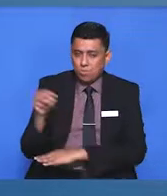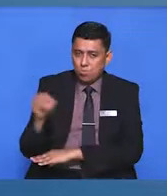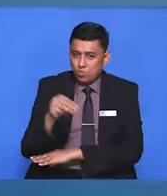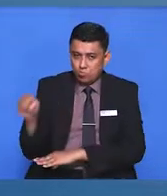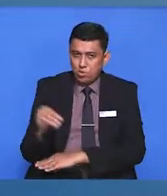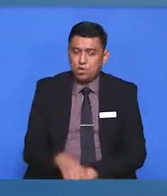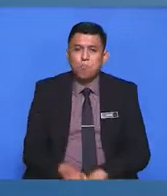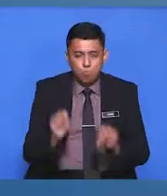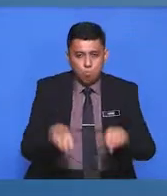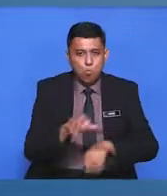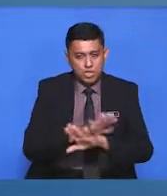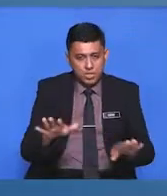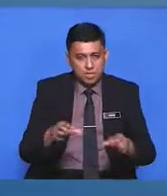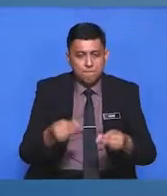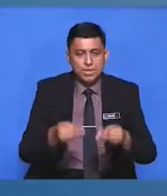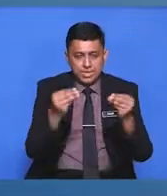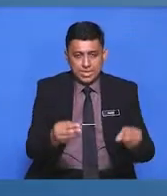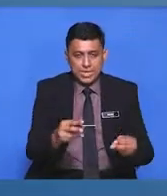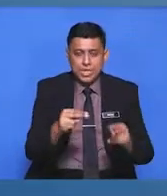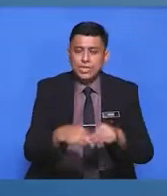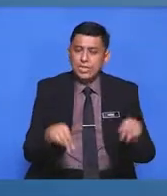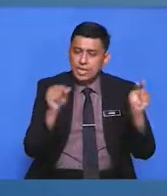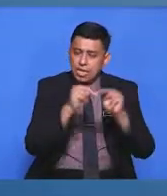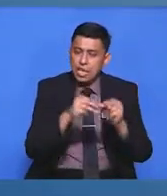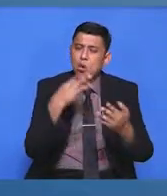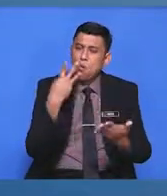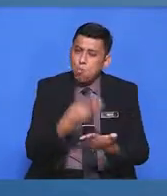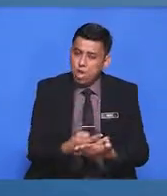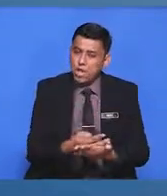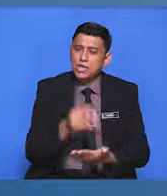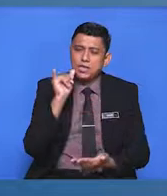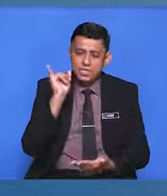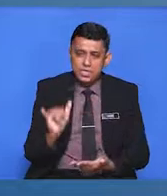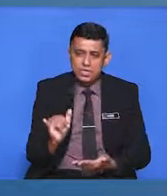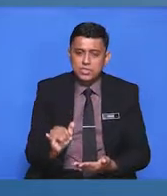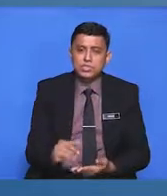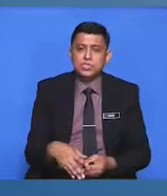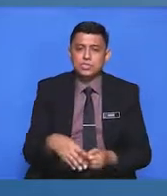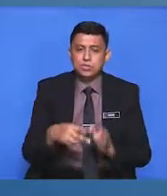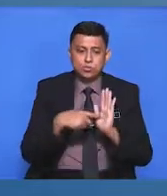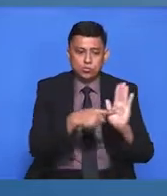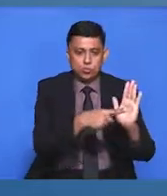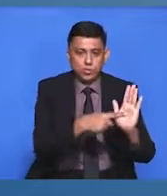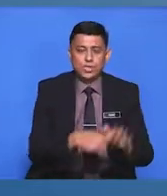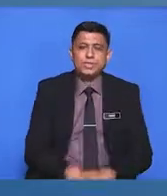Murid-murid, boleh tak berikan nilai wang yang cikgu tunjukkan di paparan?